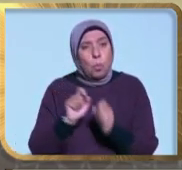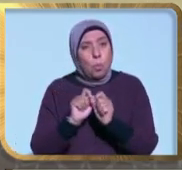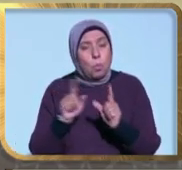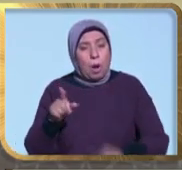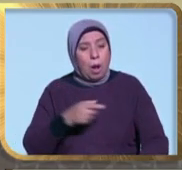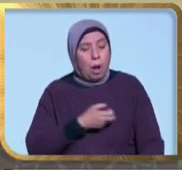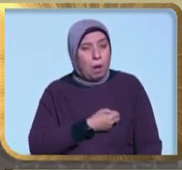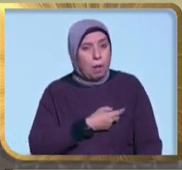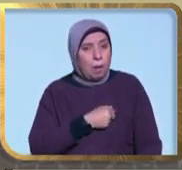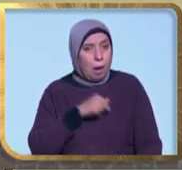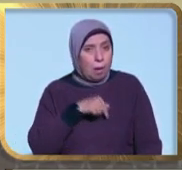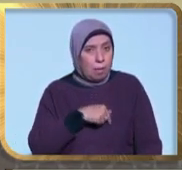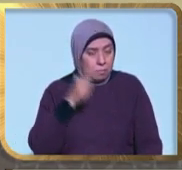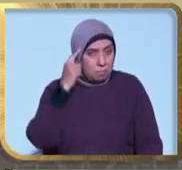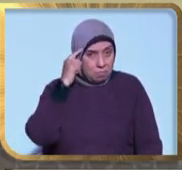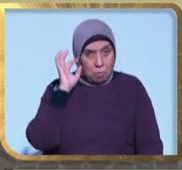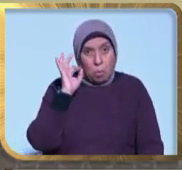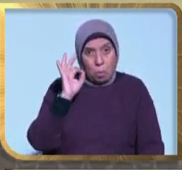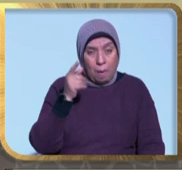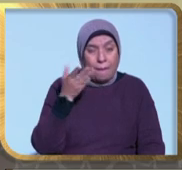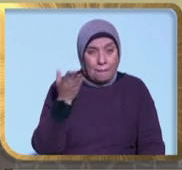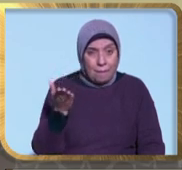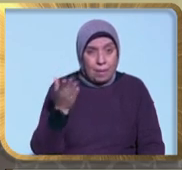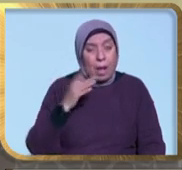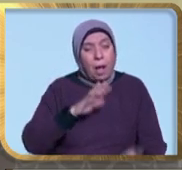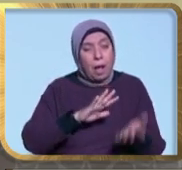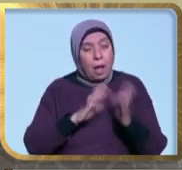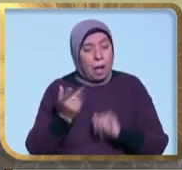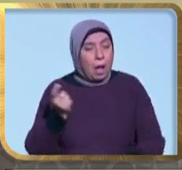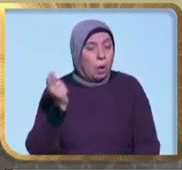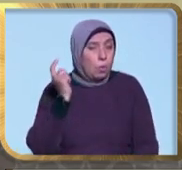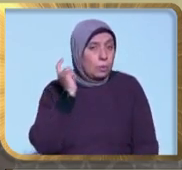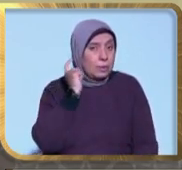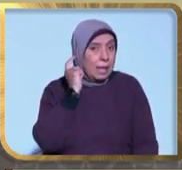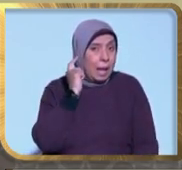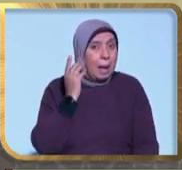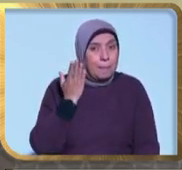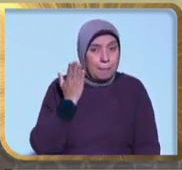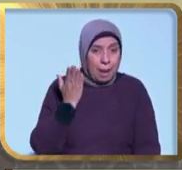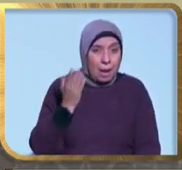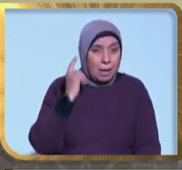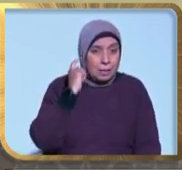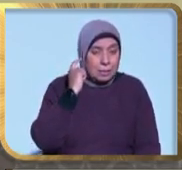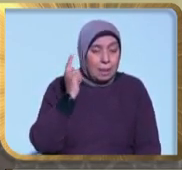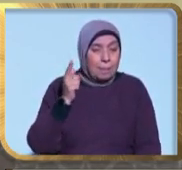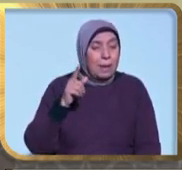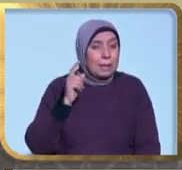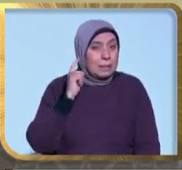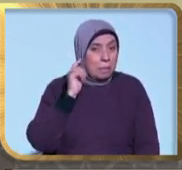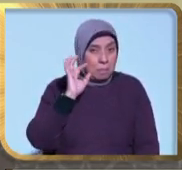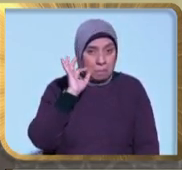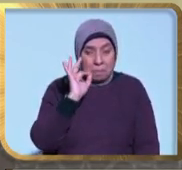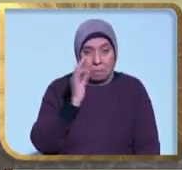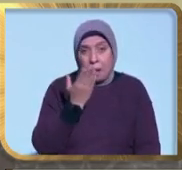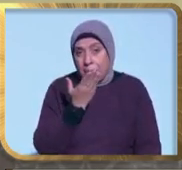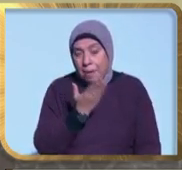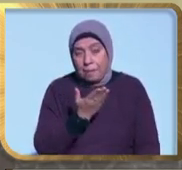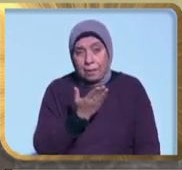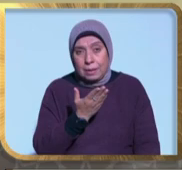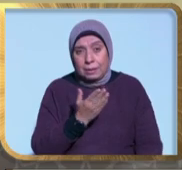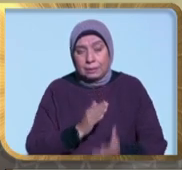قلوب يعقلون بها او اذان